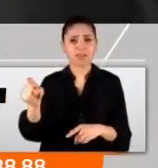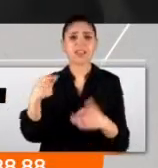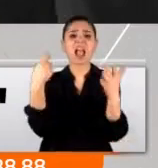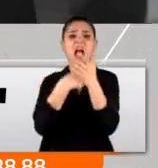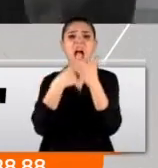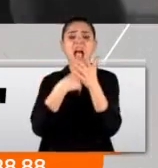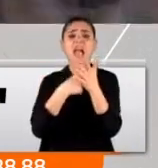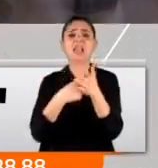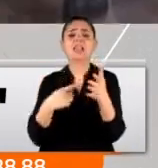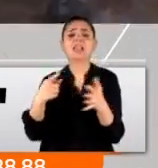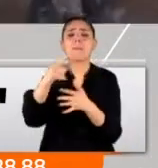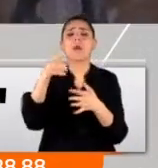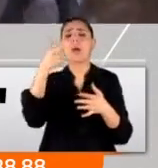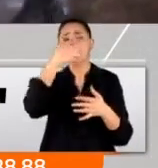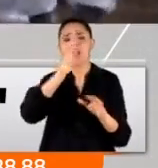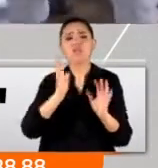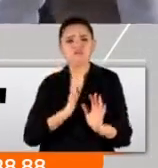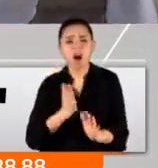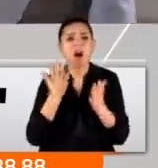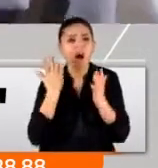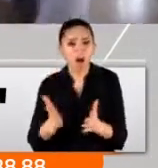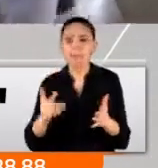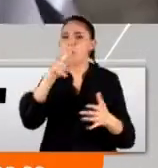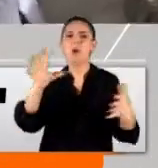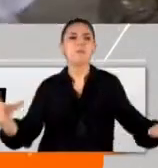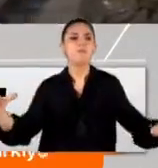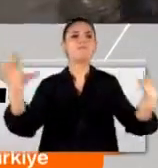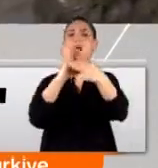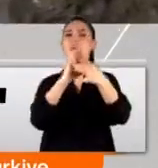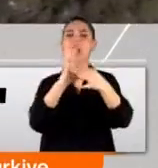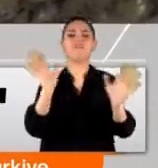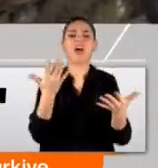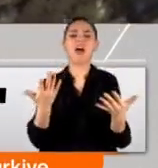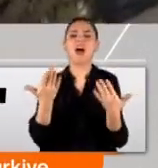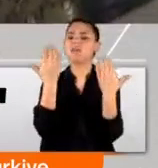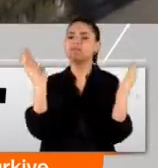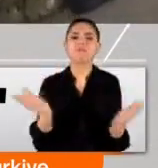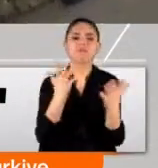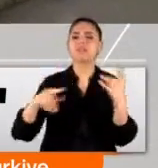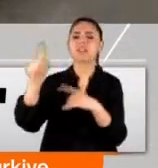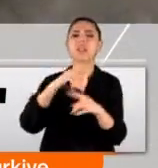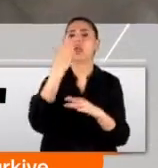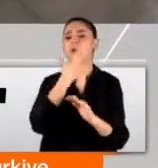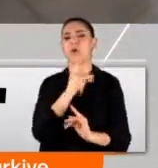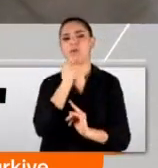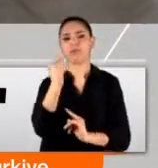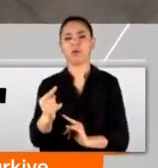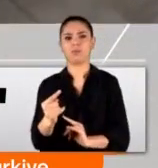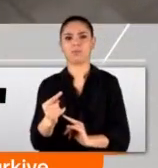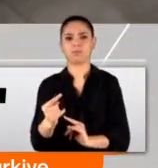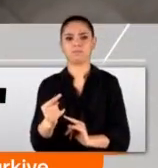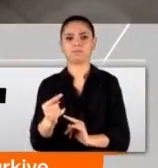isim benzerliği dışında hiçbir bağın, hiçbir ilişkinin olmadığını size